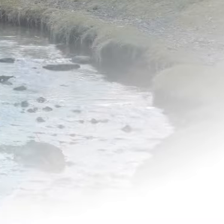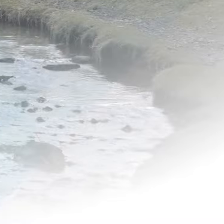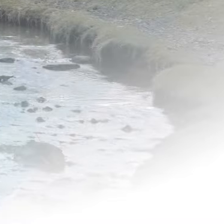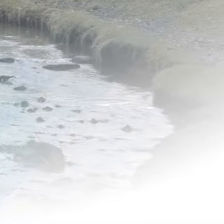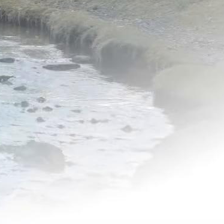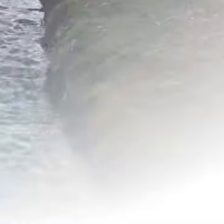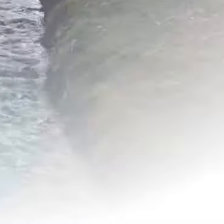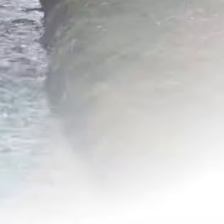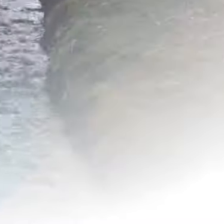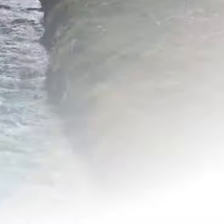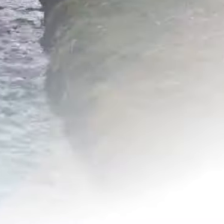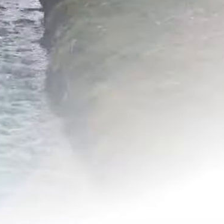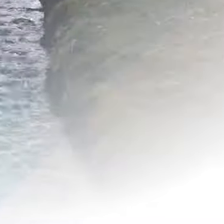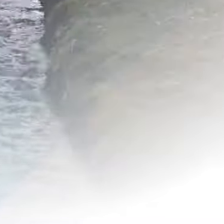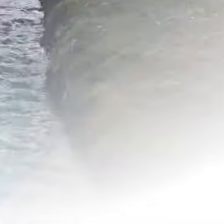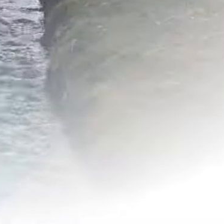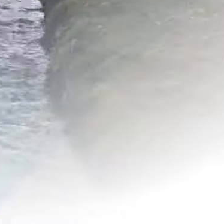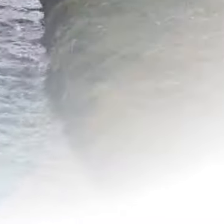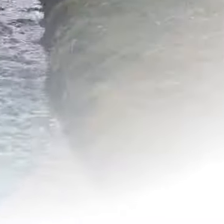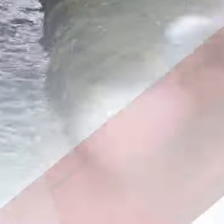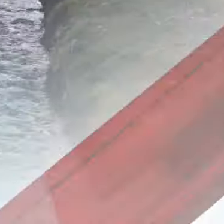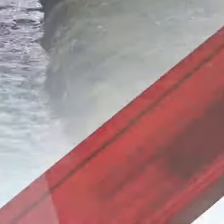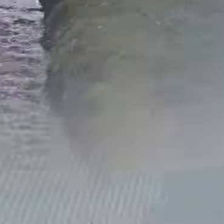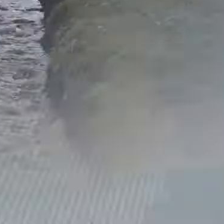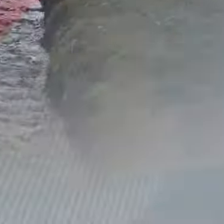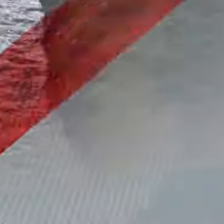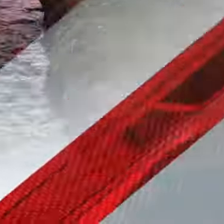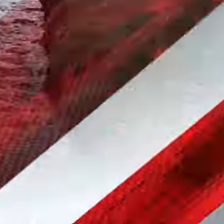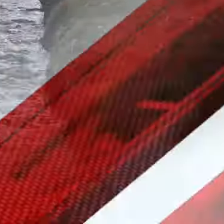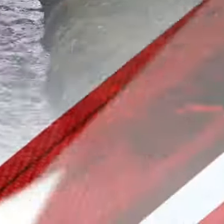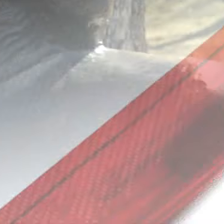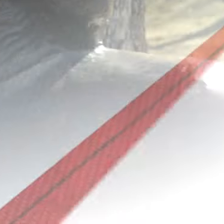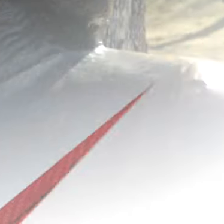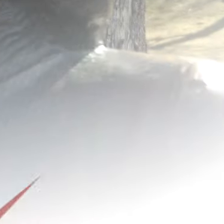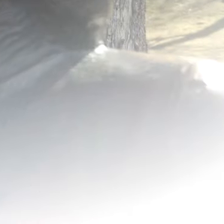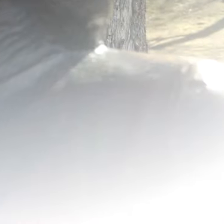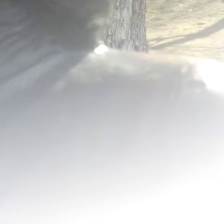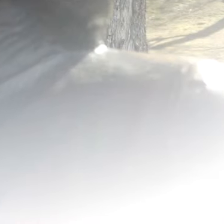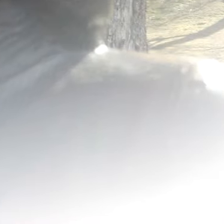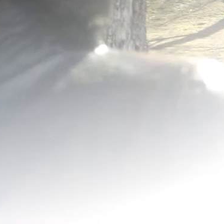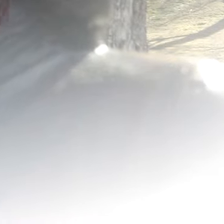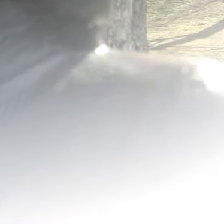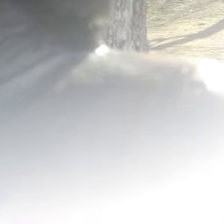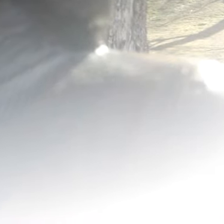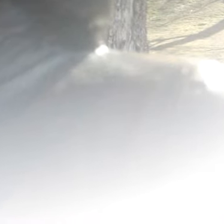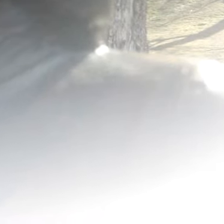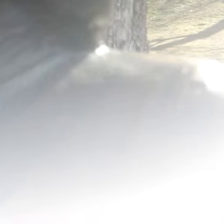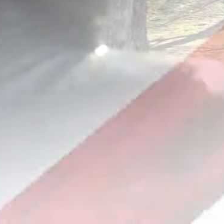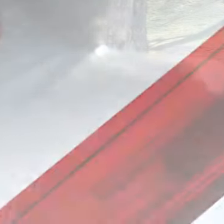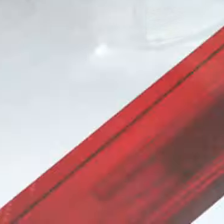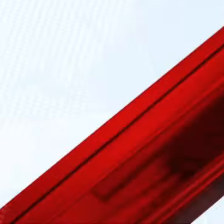кнігай. Або з блізкімі людзьмі ці даўнімі сябрамі, здольнымі даць правільную параду і аказаць маральную